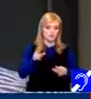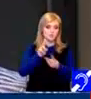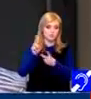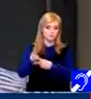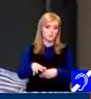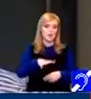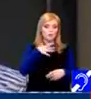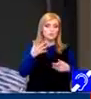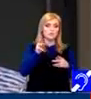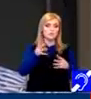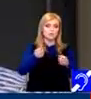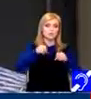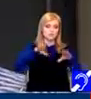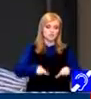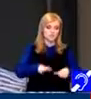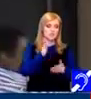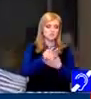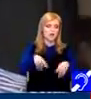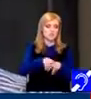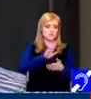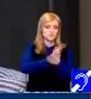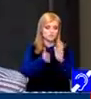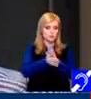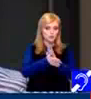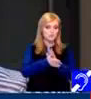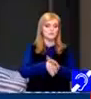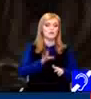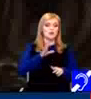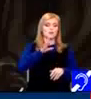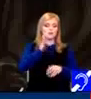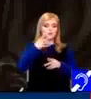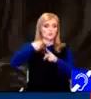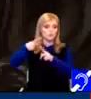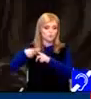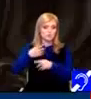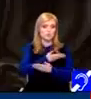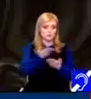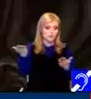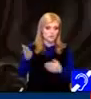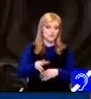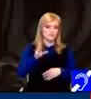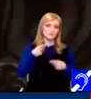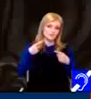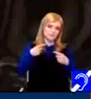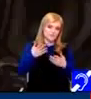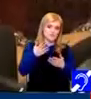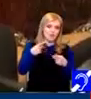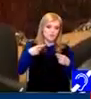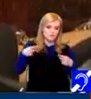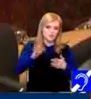care iau decizii sunt în astfel de situații, pentru că e mai avantajos pentru ei cu tot felul de